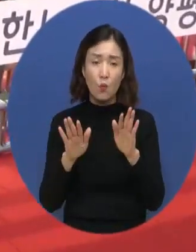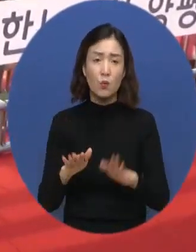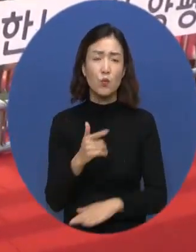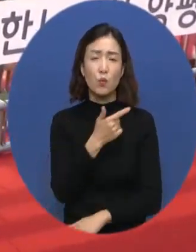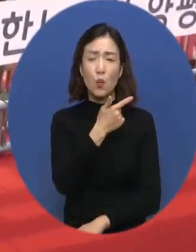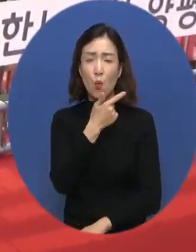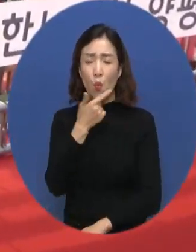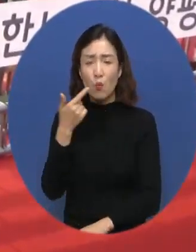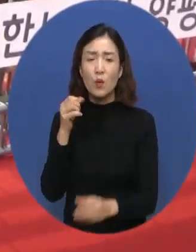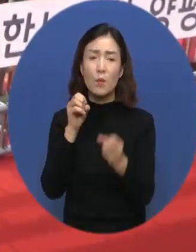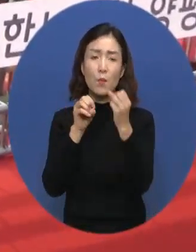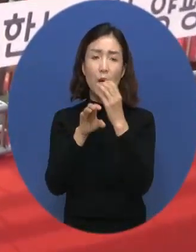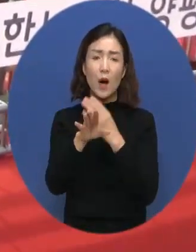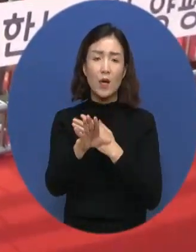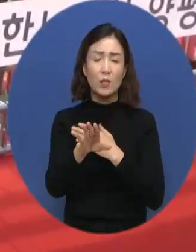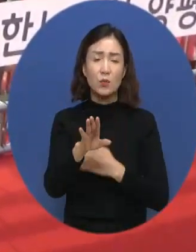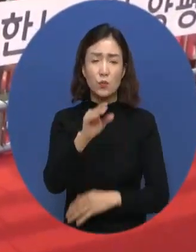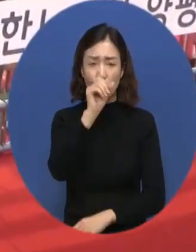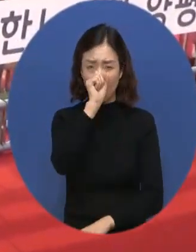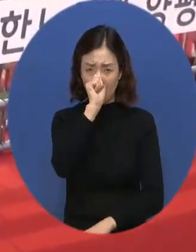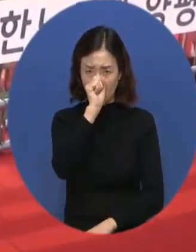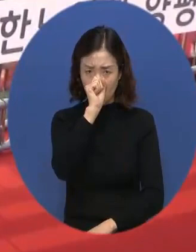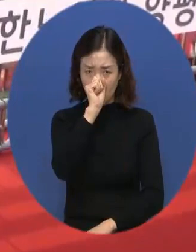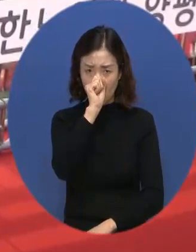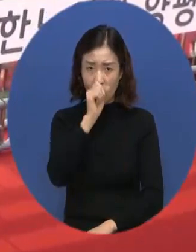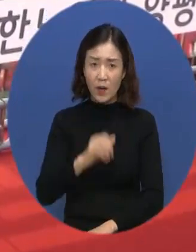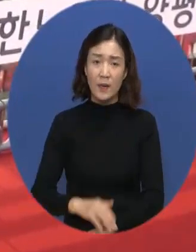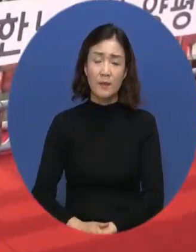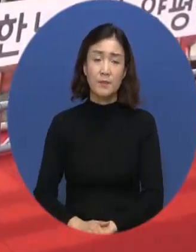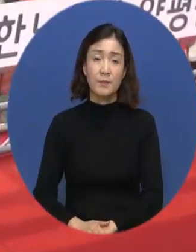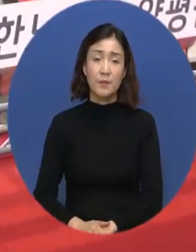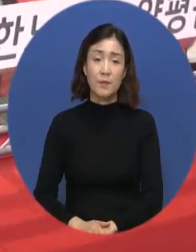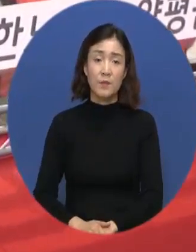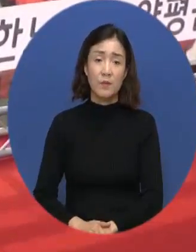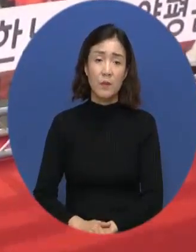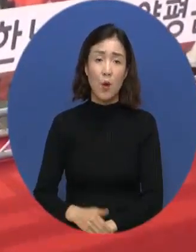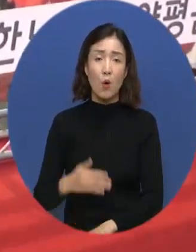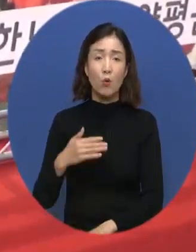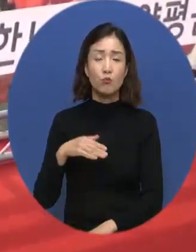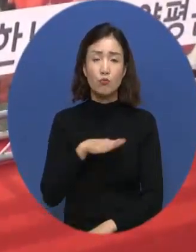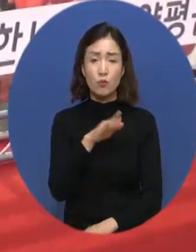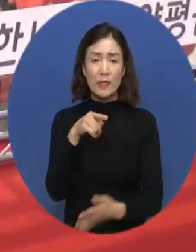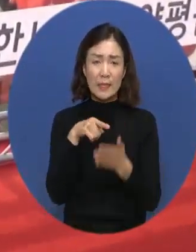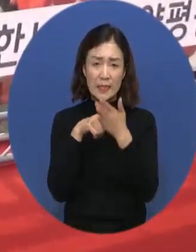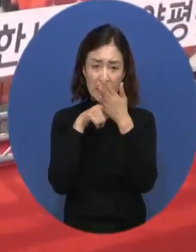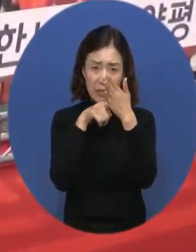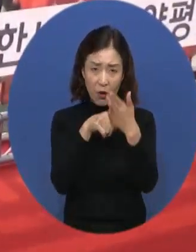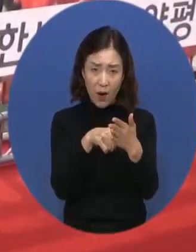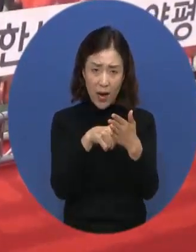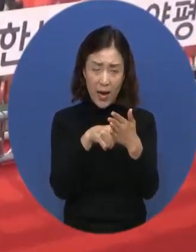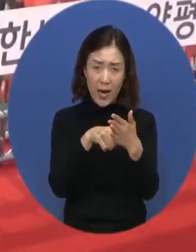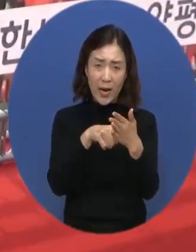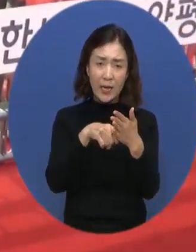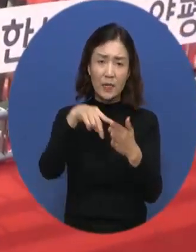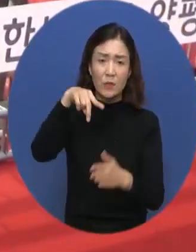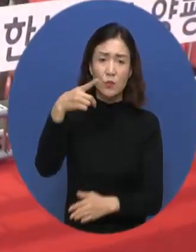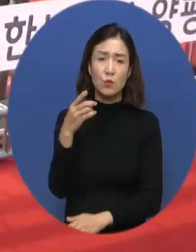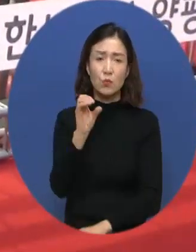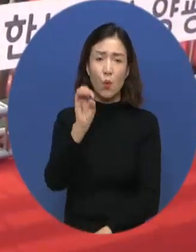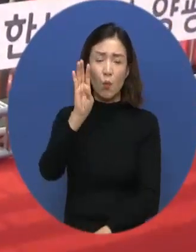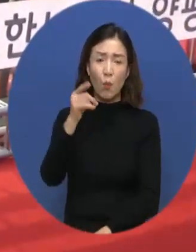예, 호응도도 높으시고 그 다음에 우리 예, 우리가 신청한 우리 송봉수